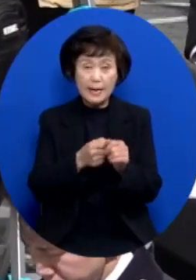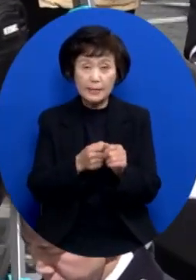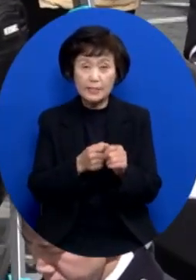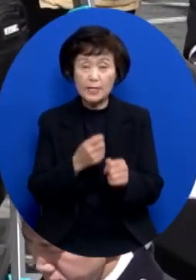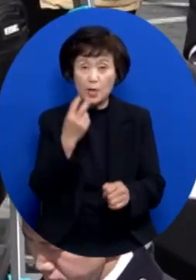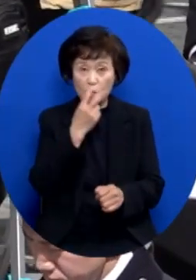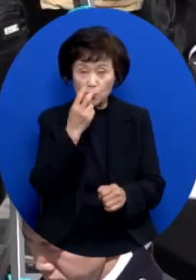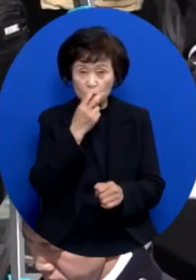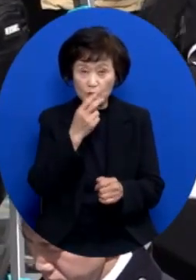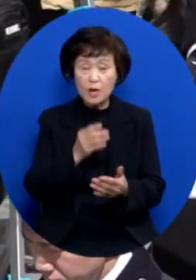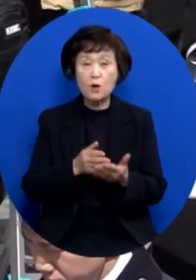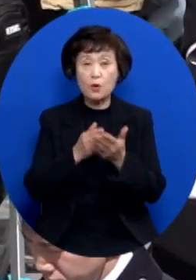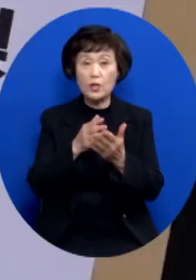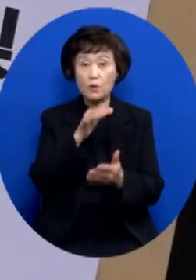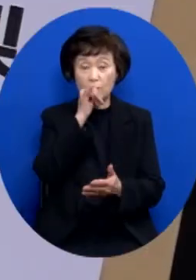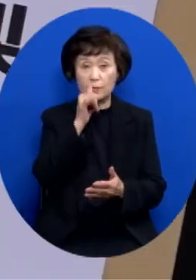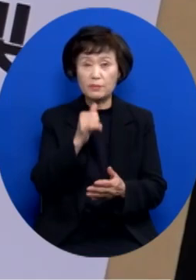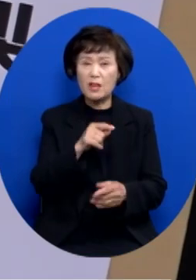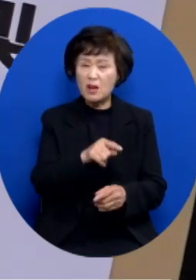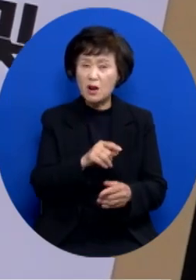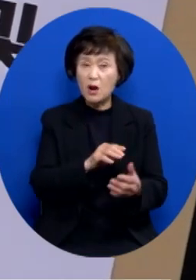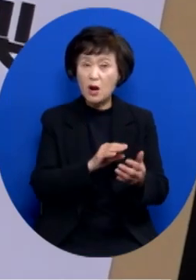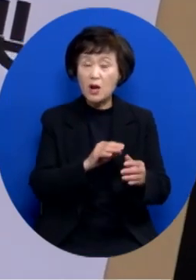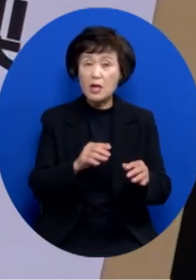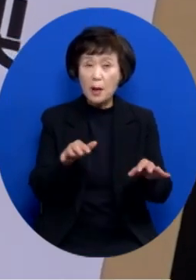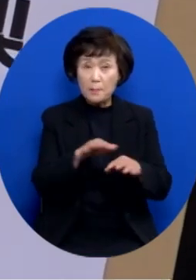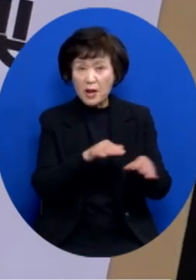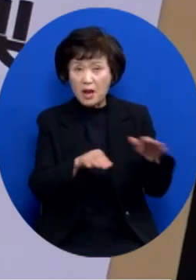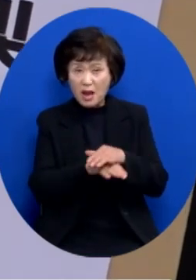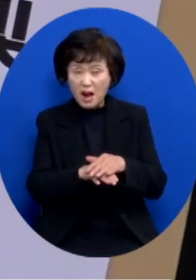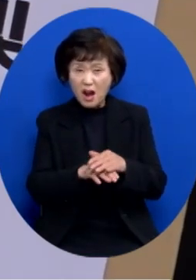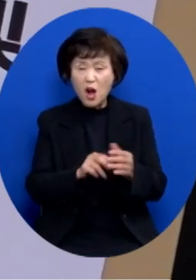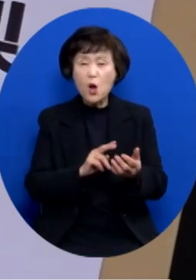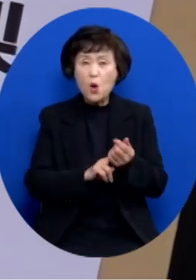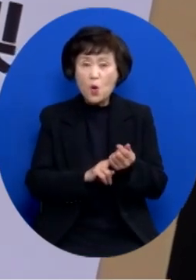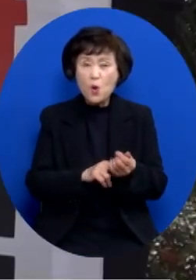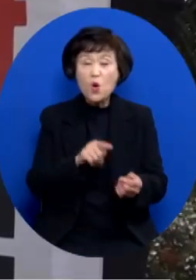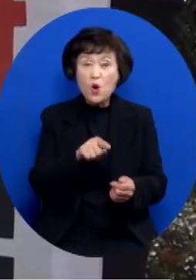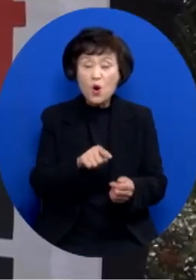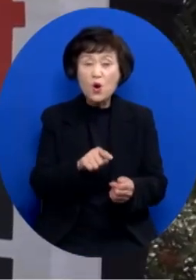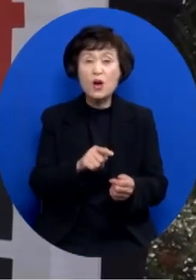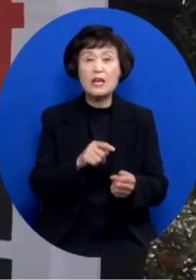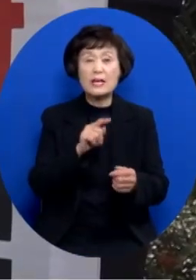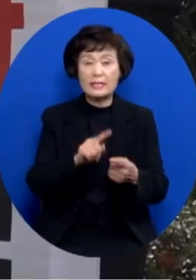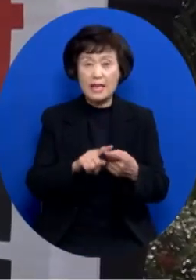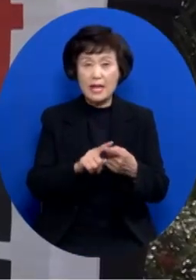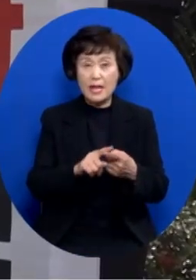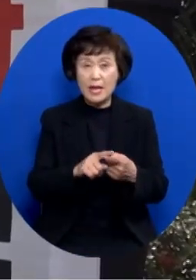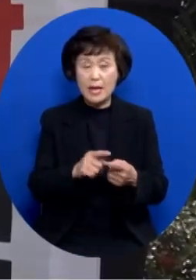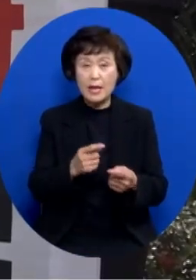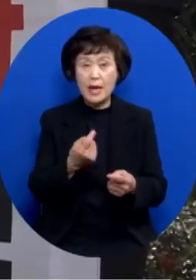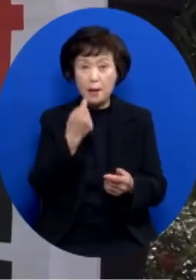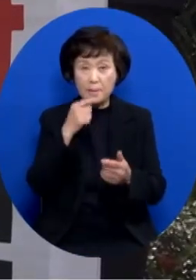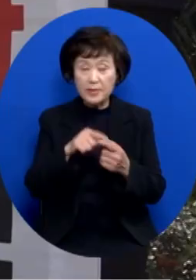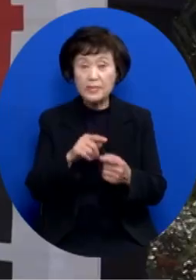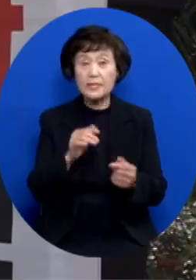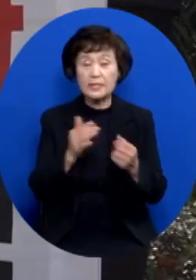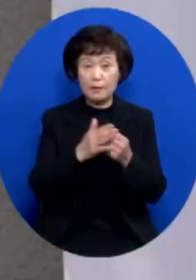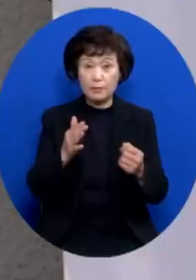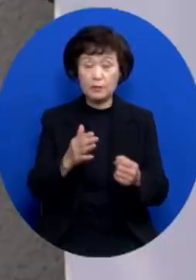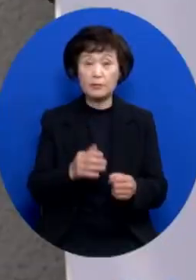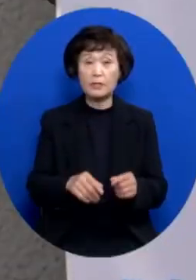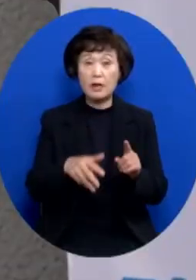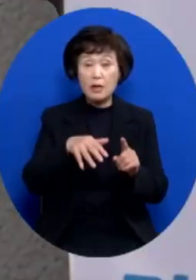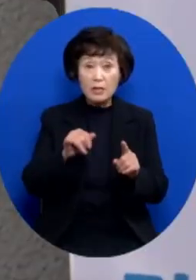내부의 성범죄와 사건 은폐 정황에 대한 추가 증거물을 확보했기 때문입니다. 지난해 3월 1차 고발 이후